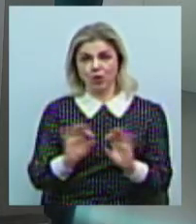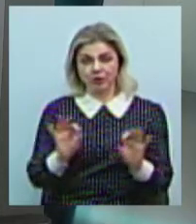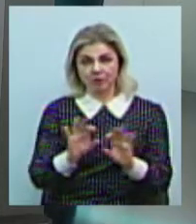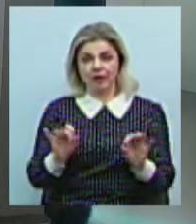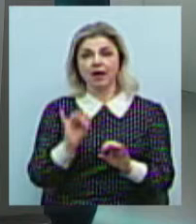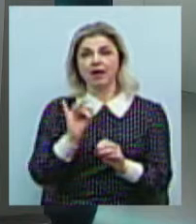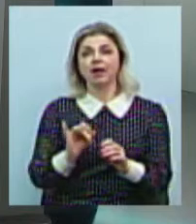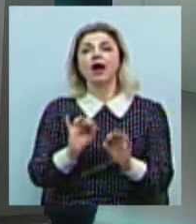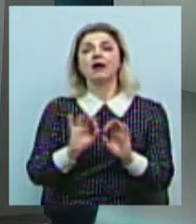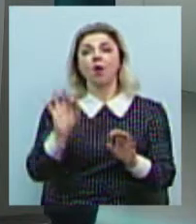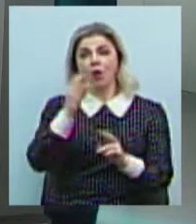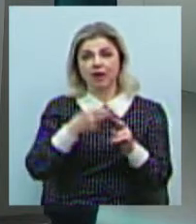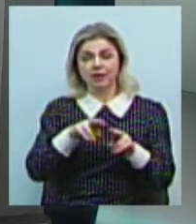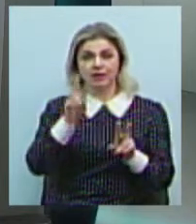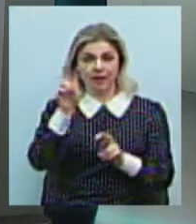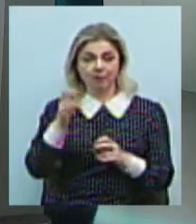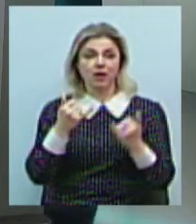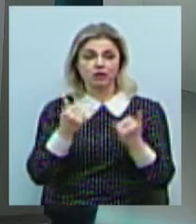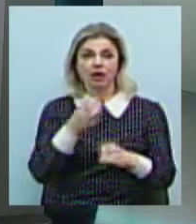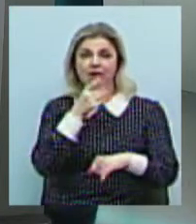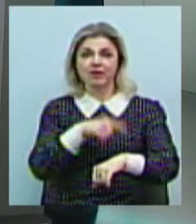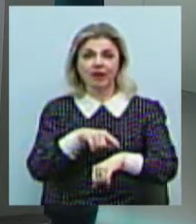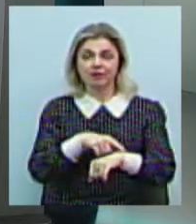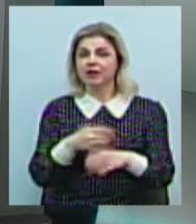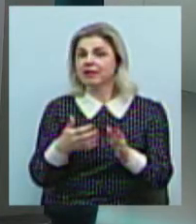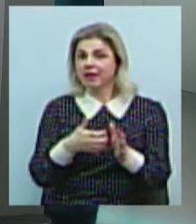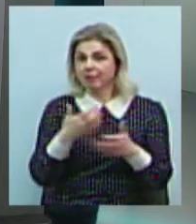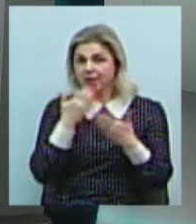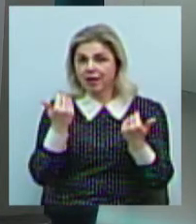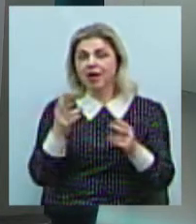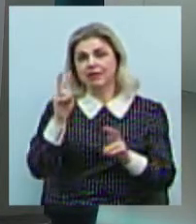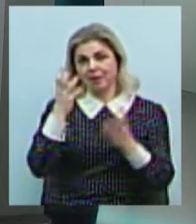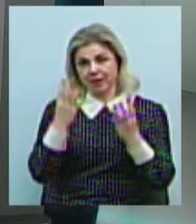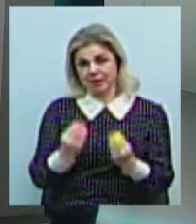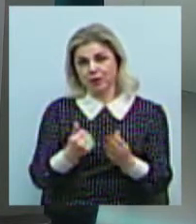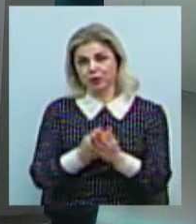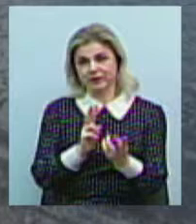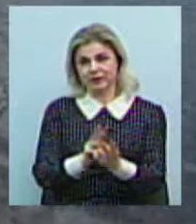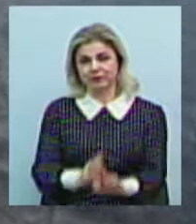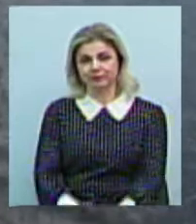торкнутися цієї теми, а зараз часу вже немає. Це була тема дня. На все добре.